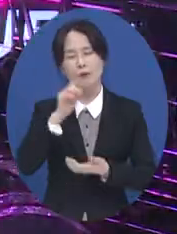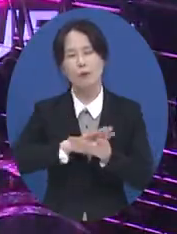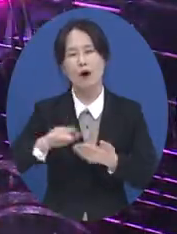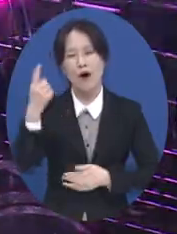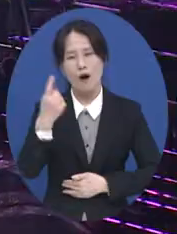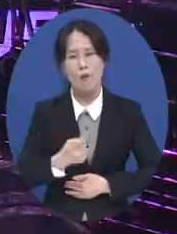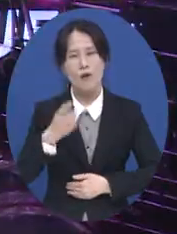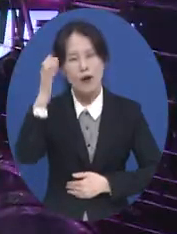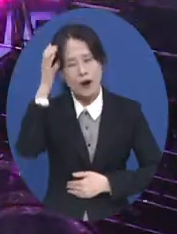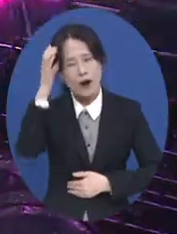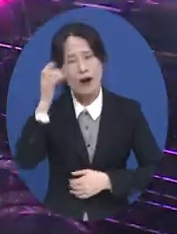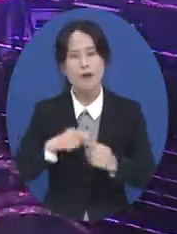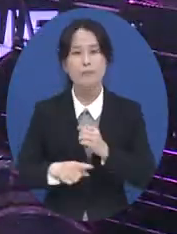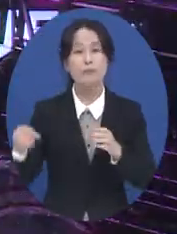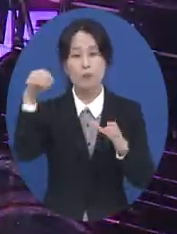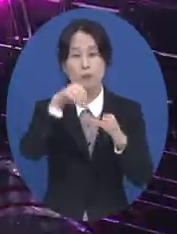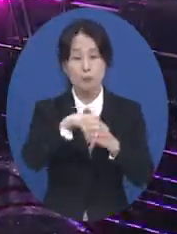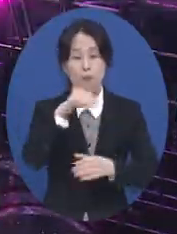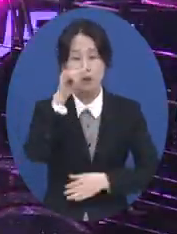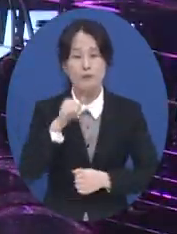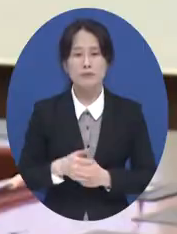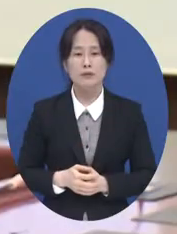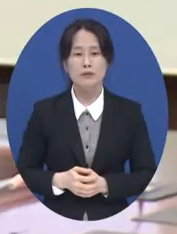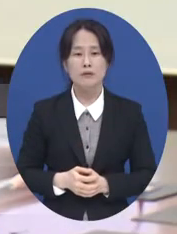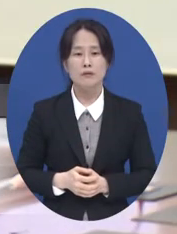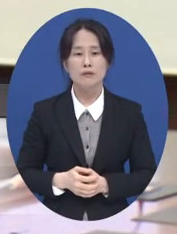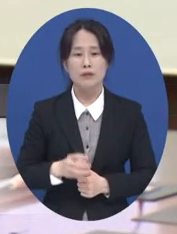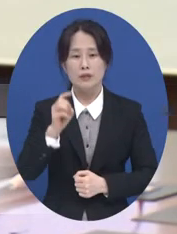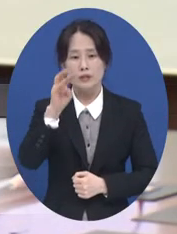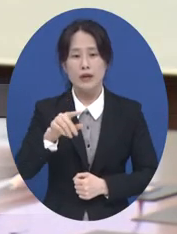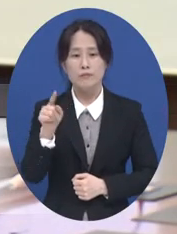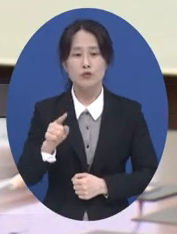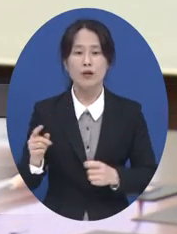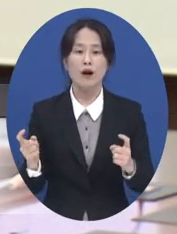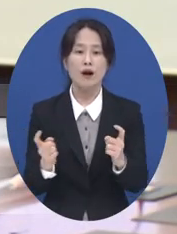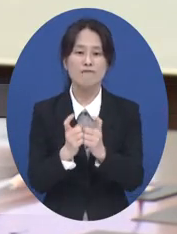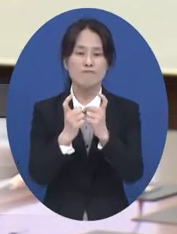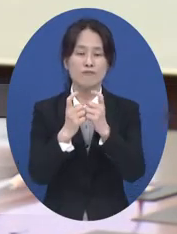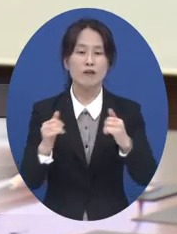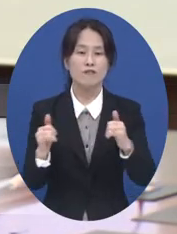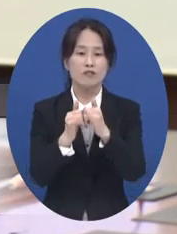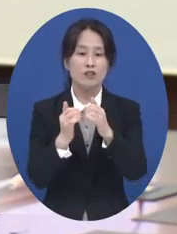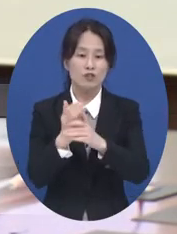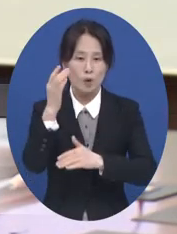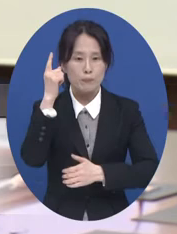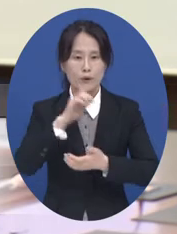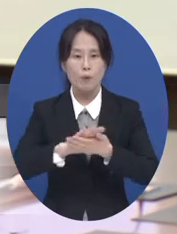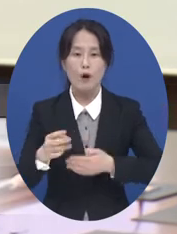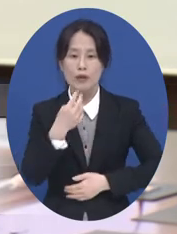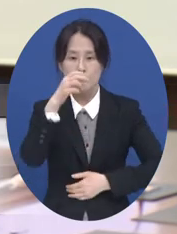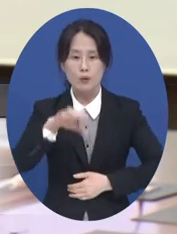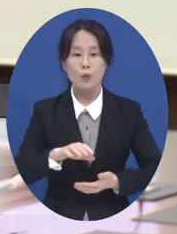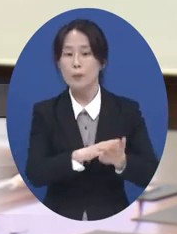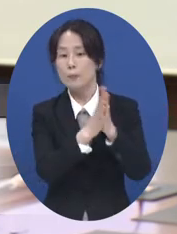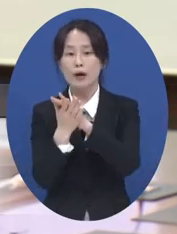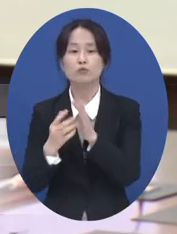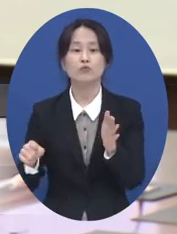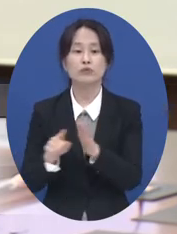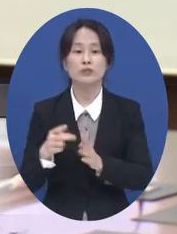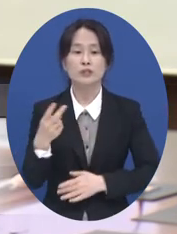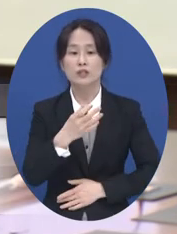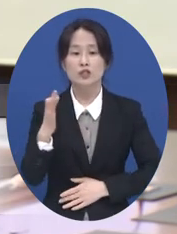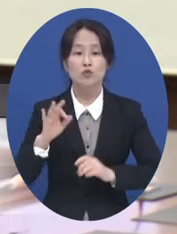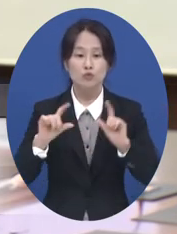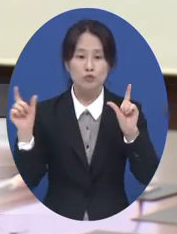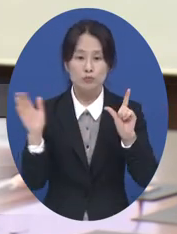평화가 오길 바란다 는 의미를 담았습니다 갠적으론 그럼 지가 전쟁 을 넘어 평화와 생명의 공간으로 거듭날 수